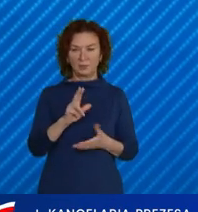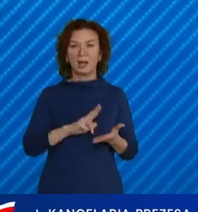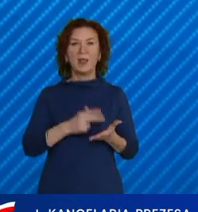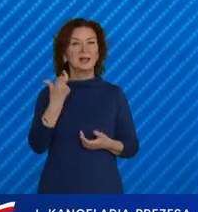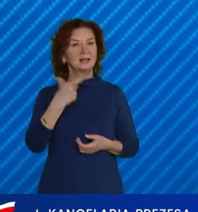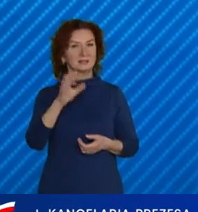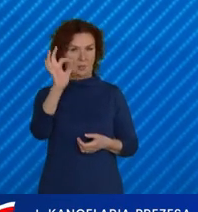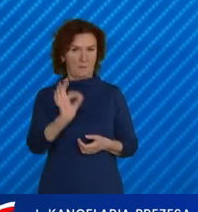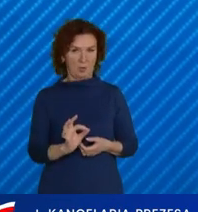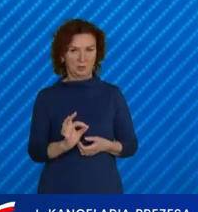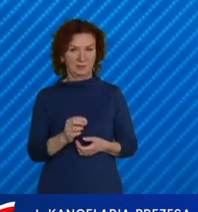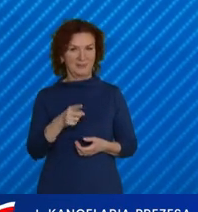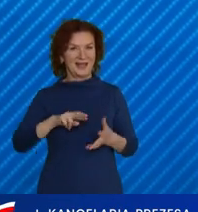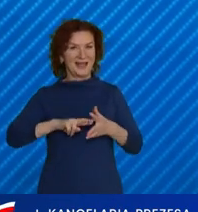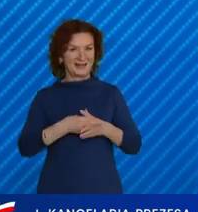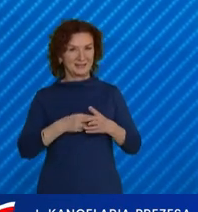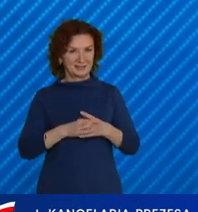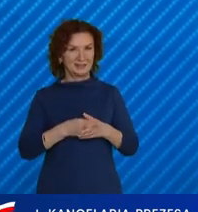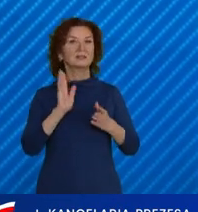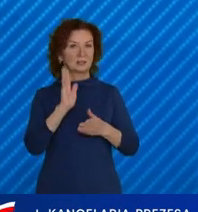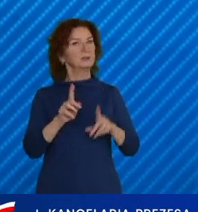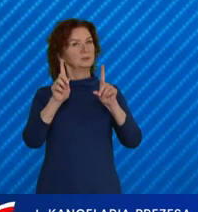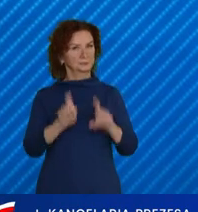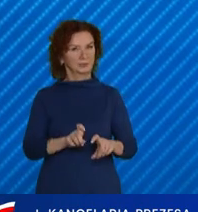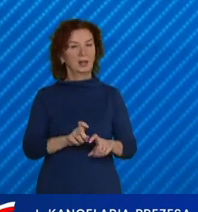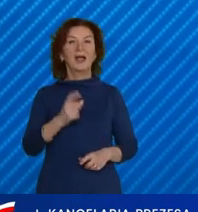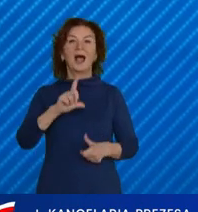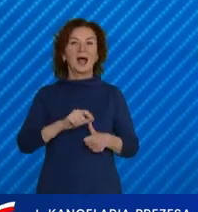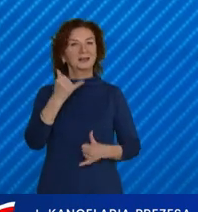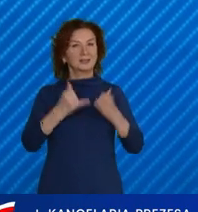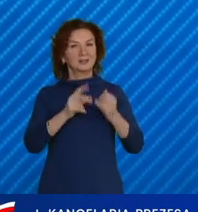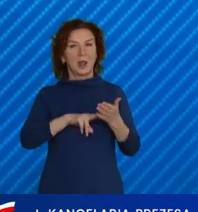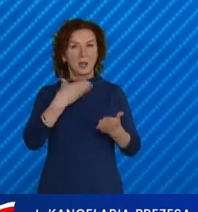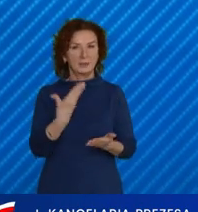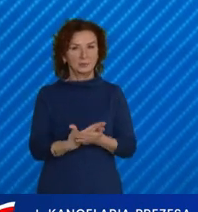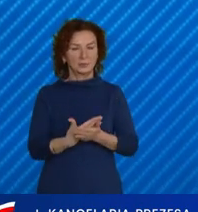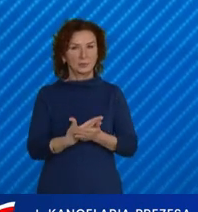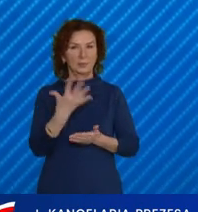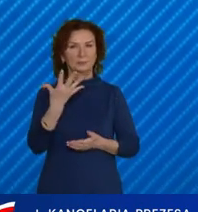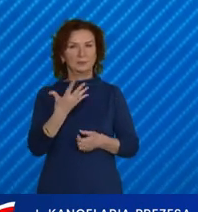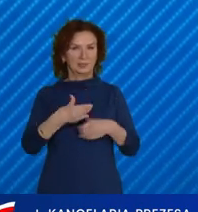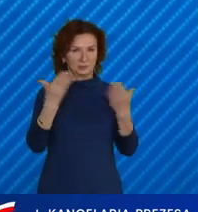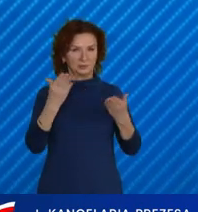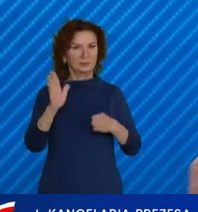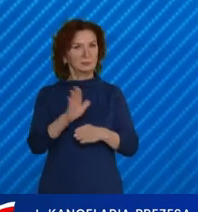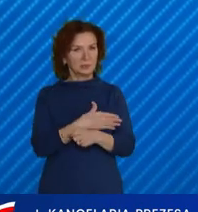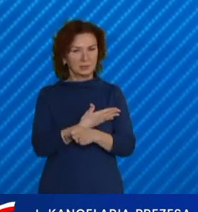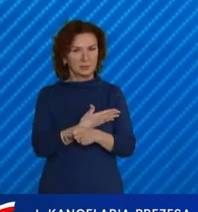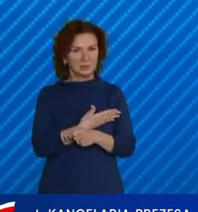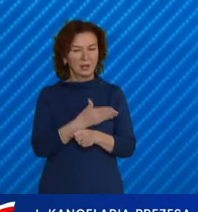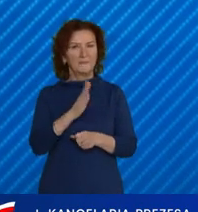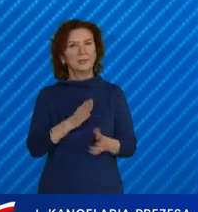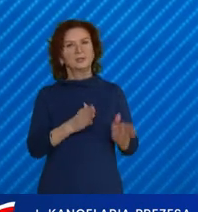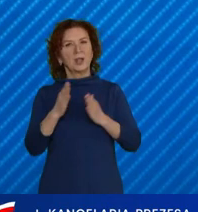100% ta rejestracja wystartuje. Ale jeżeli na przykład po 5 dniach i uruchomieniu rejestracji